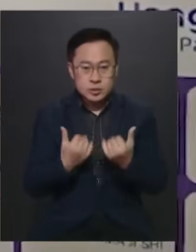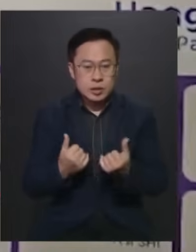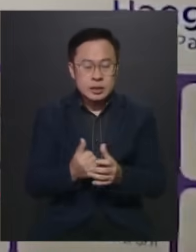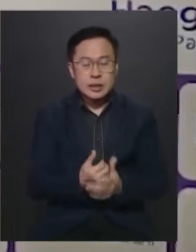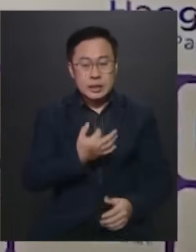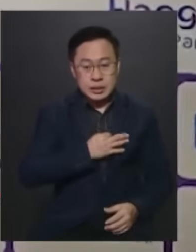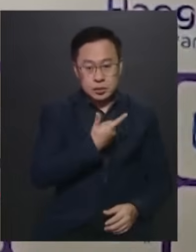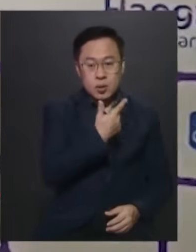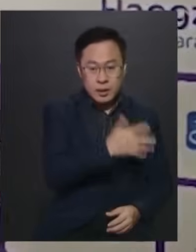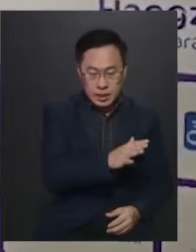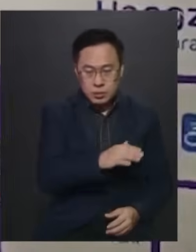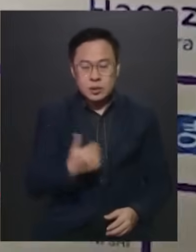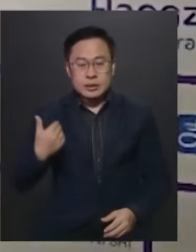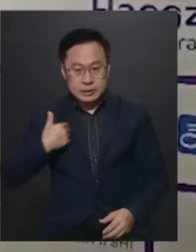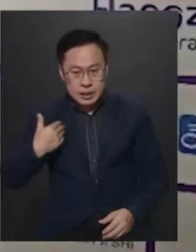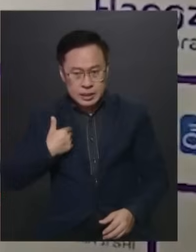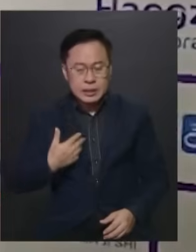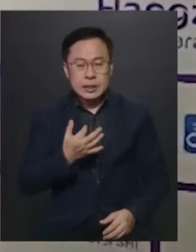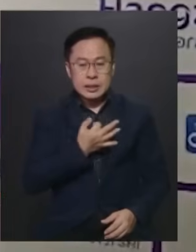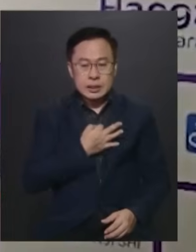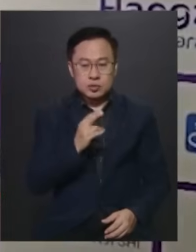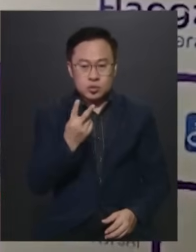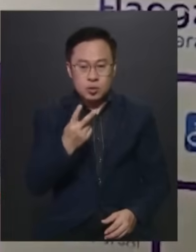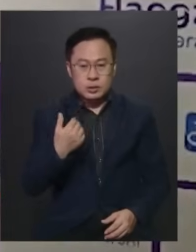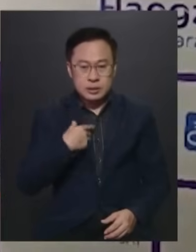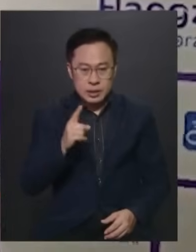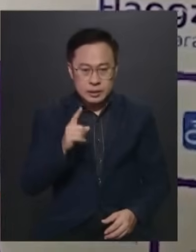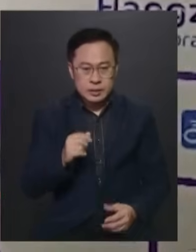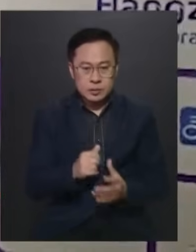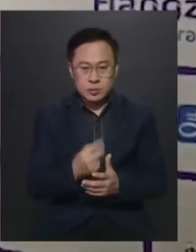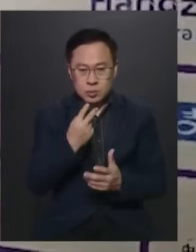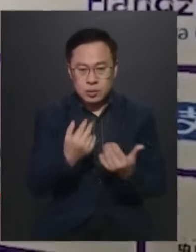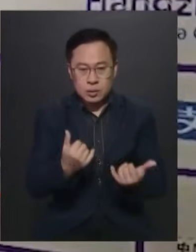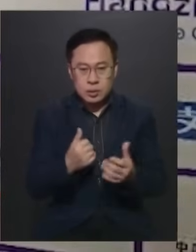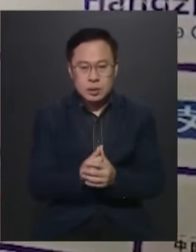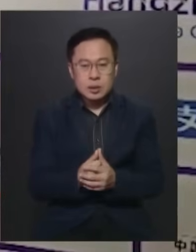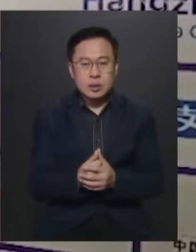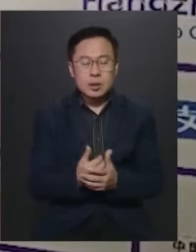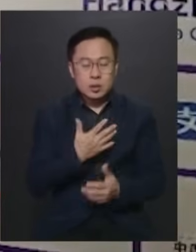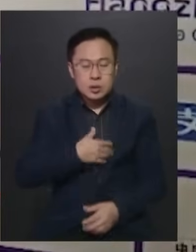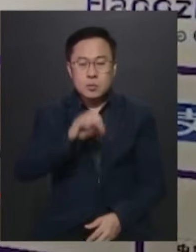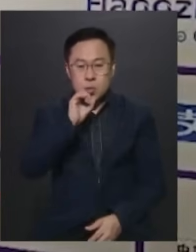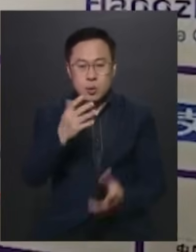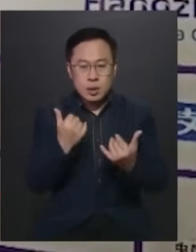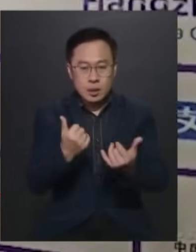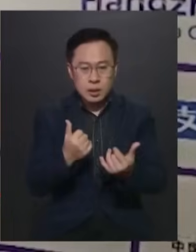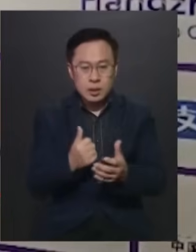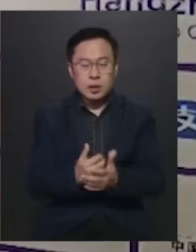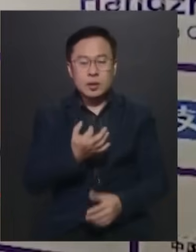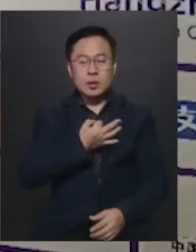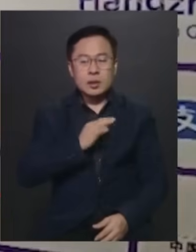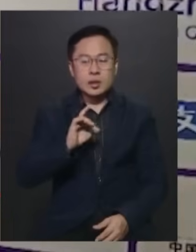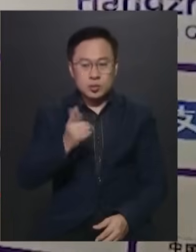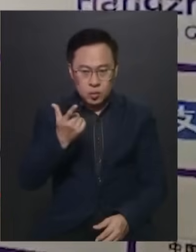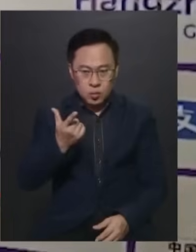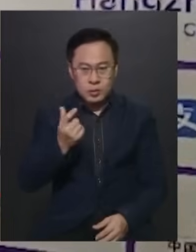มีเหรียญทุกให้ทุกอีเวนต์ครับผมก็ผมมีลูก 2คนแล้วฮะคนโตก็ก็ 4ขวบแล้วผมก็สัญญาว่าน้องก็บอกว่าเหรียญทองเท่านั้นนะ